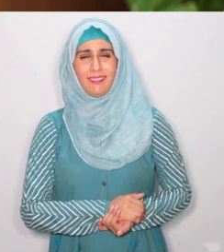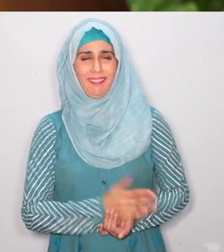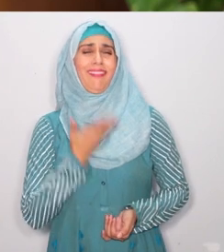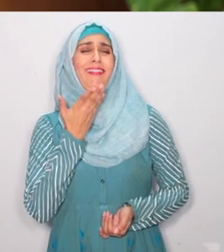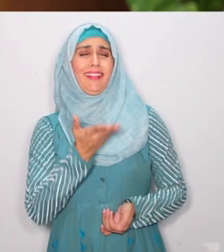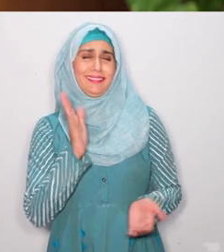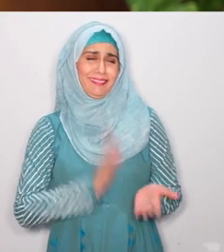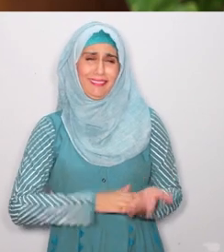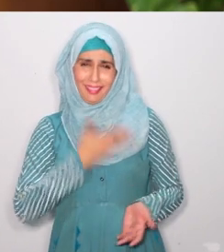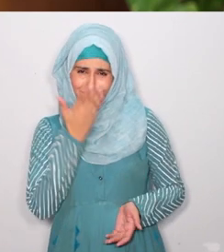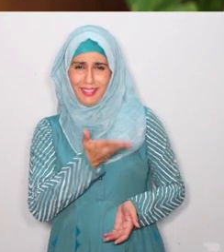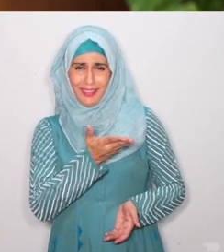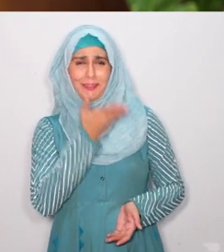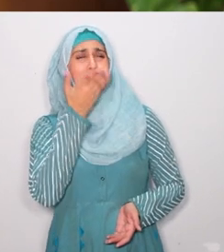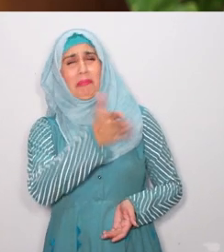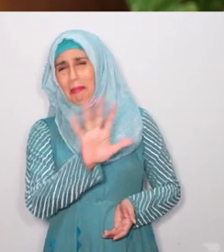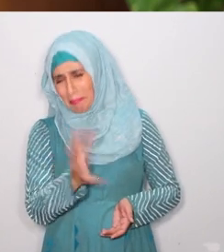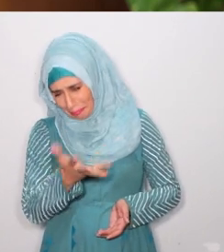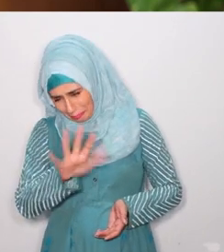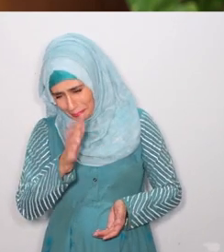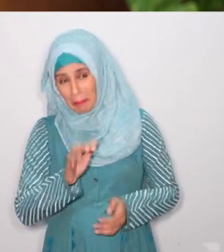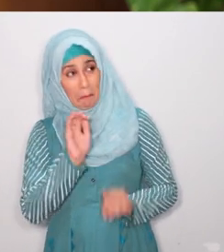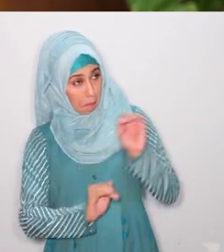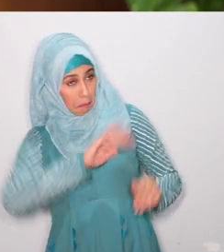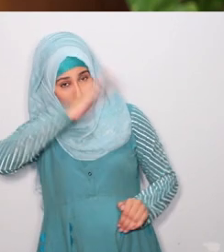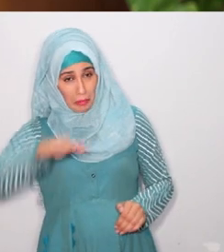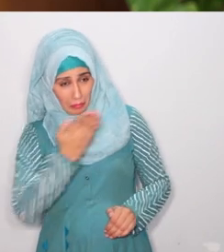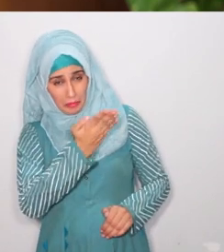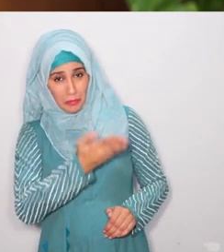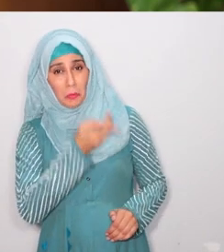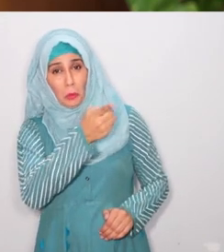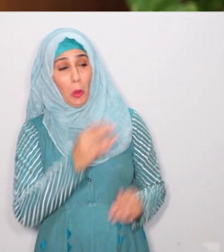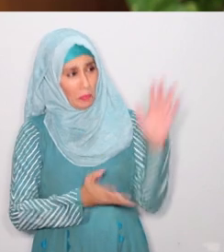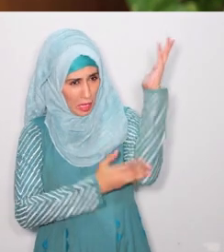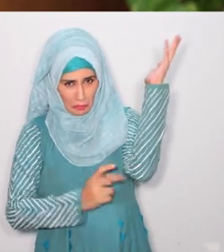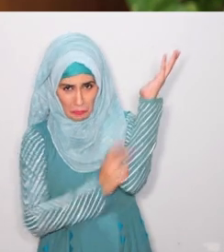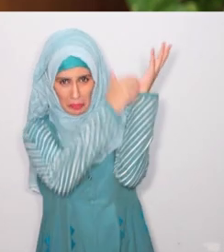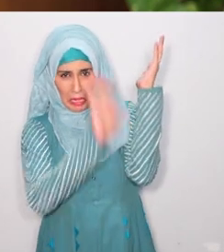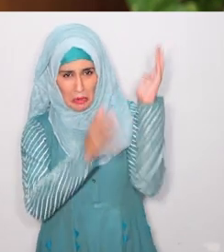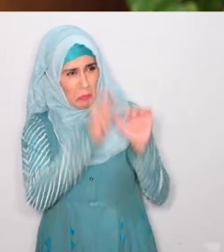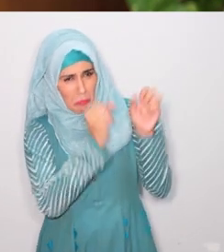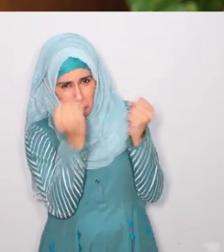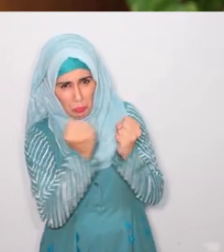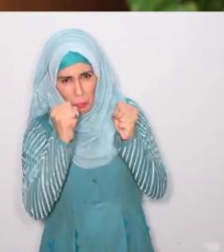अरे तुम नहीं बन सकती कोपैमा, तुमसे तो दरख्त पर भी नहीं चढ़ा जाता, भैया ने जवाब